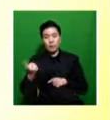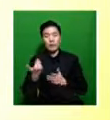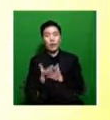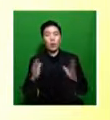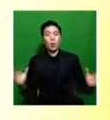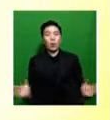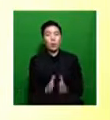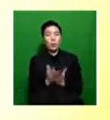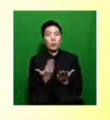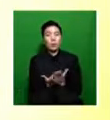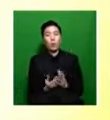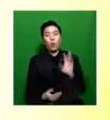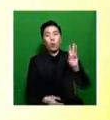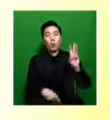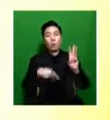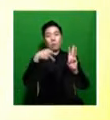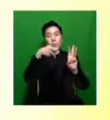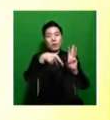าณรวมเนี่ย